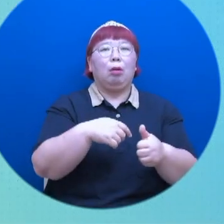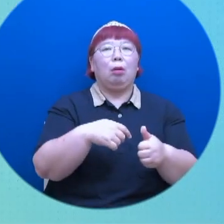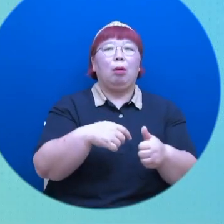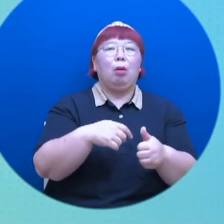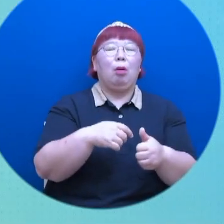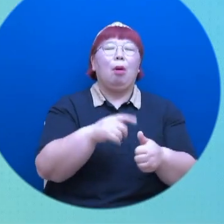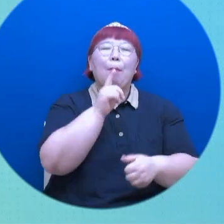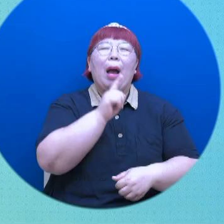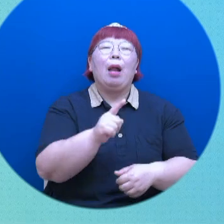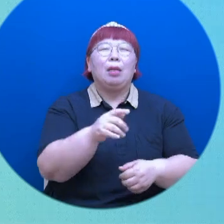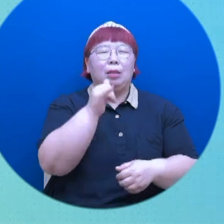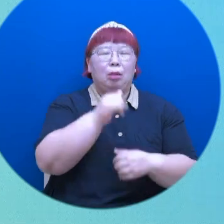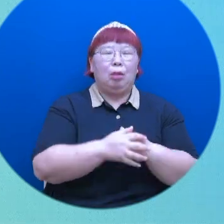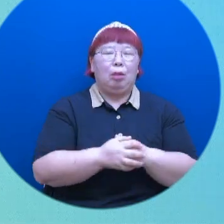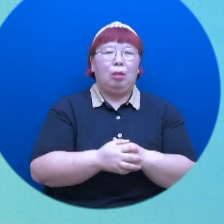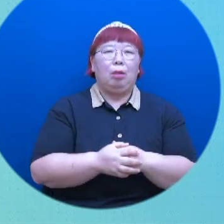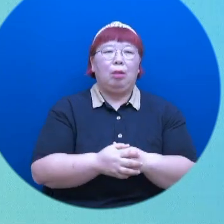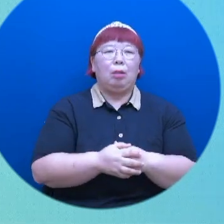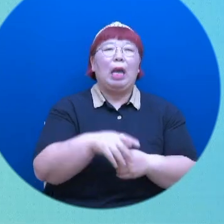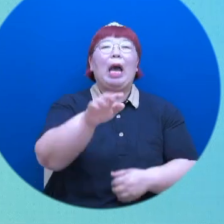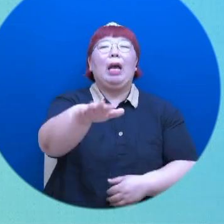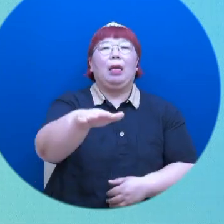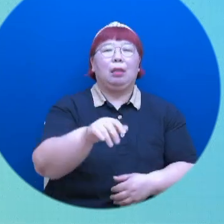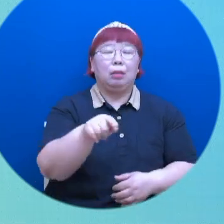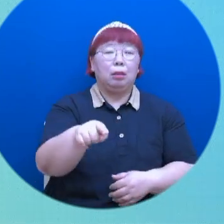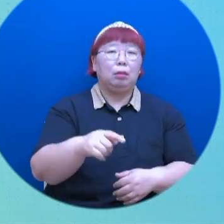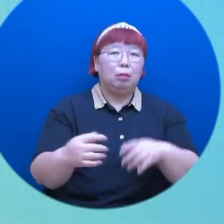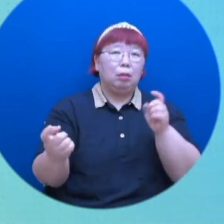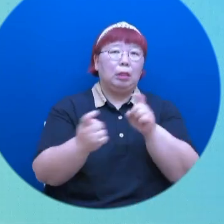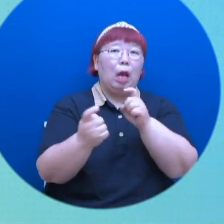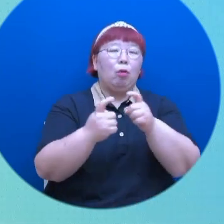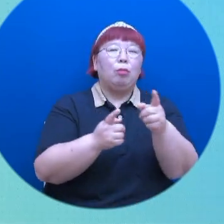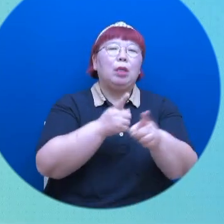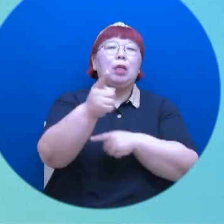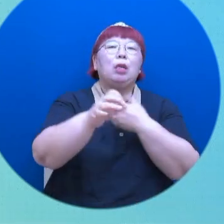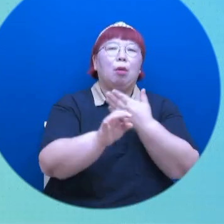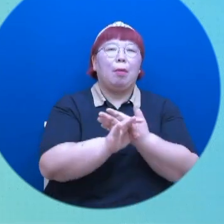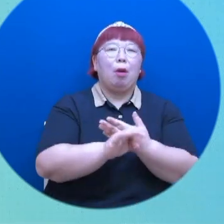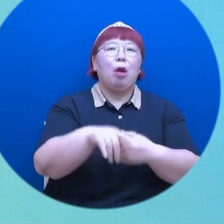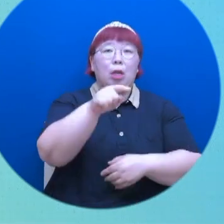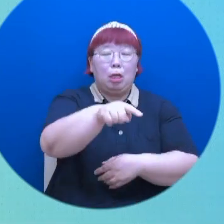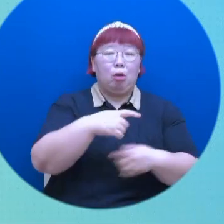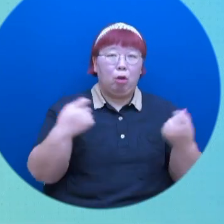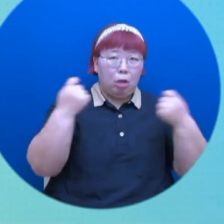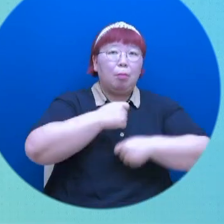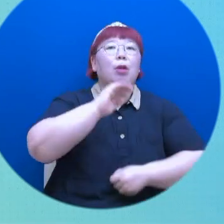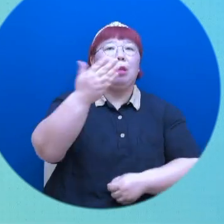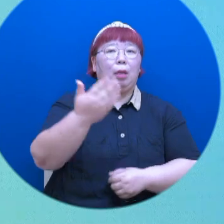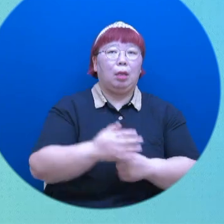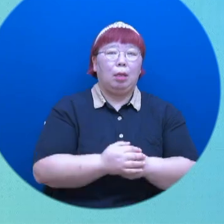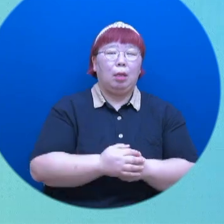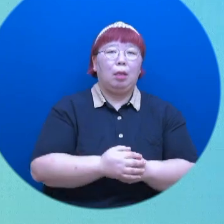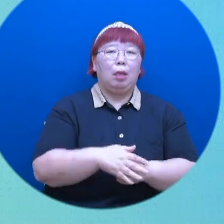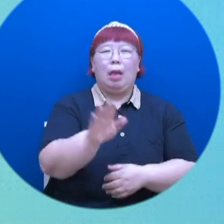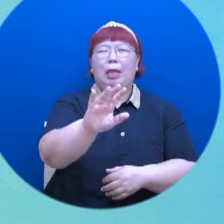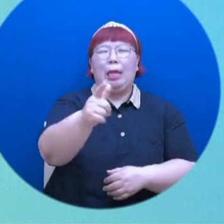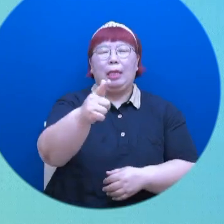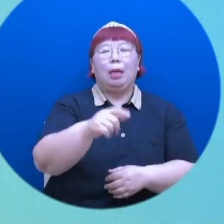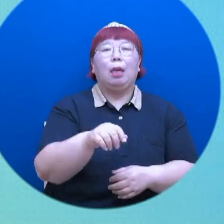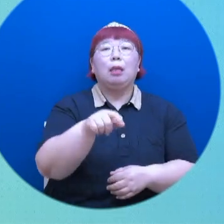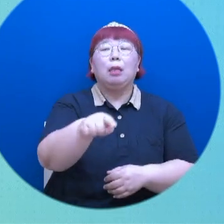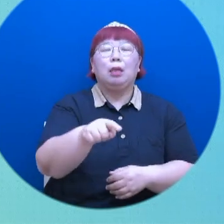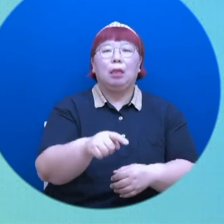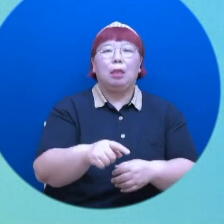시작합니다. 야, 그 싸움에서 이기려면 이 갑옷을 입어야 돼. 야,